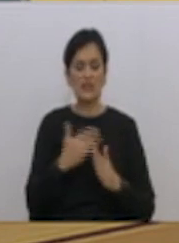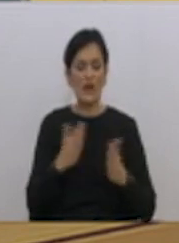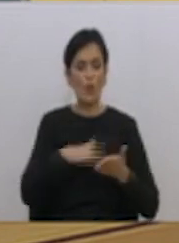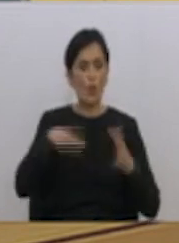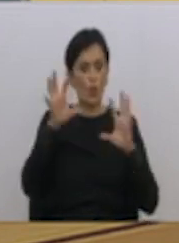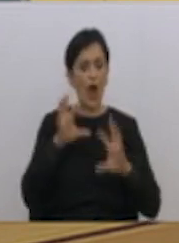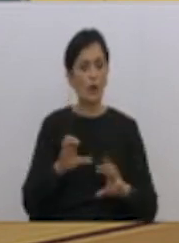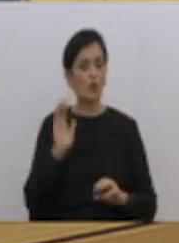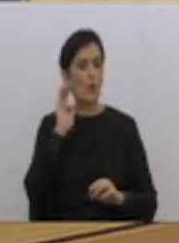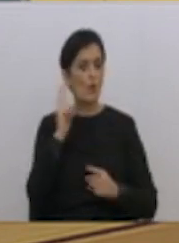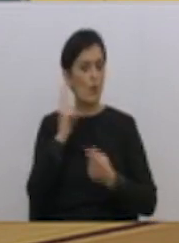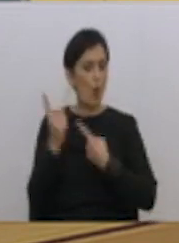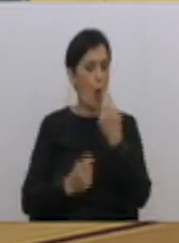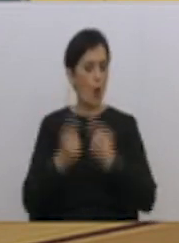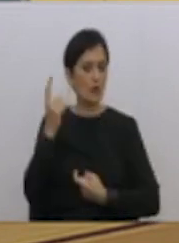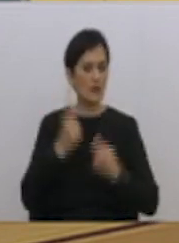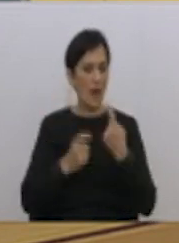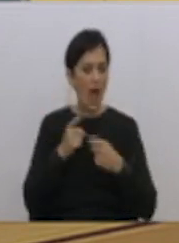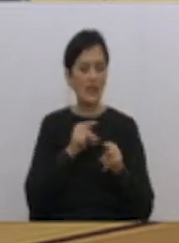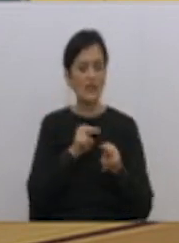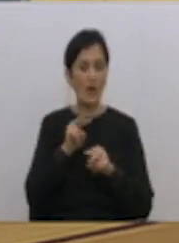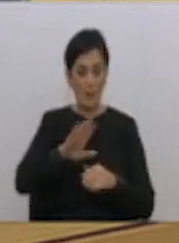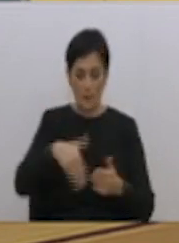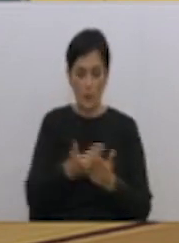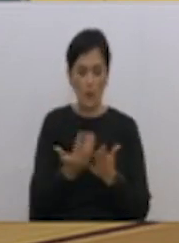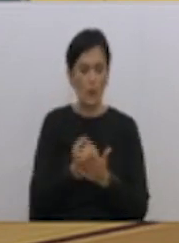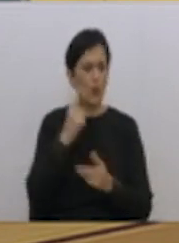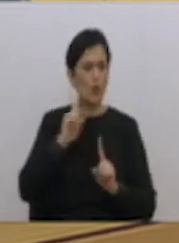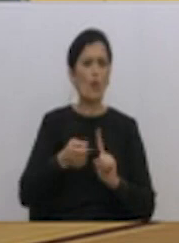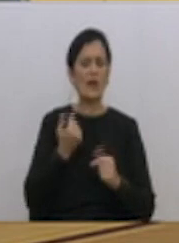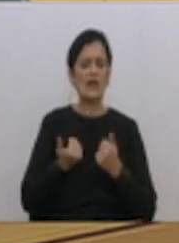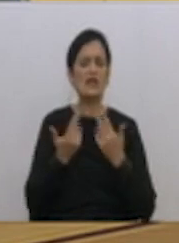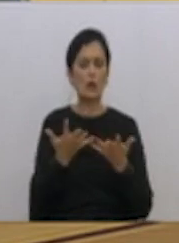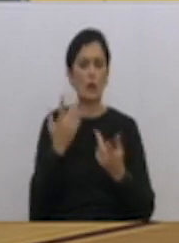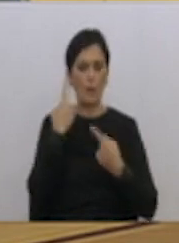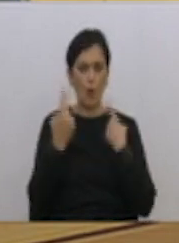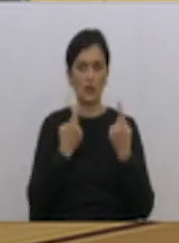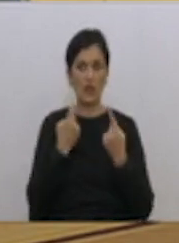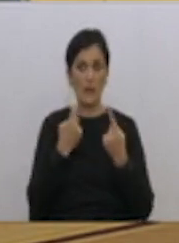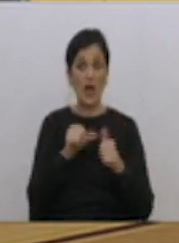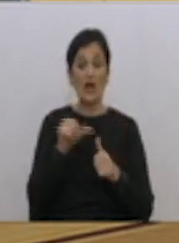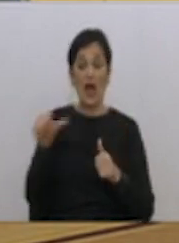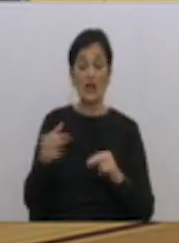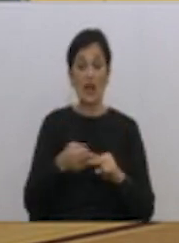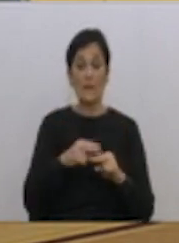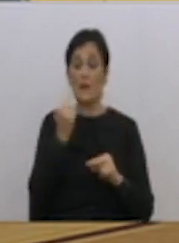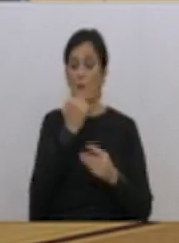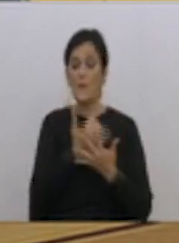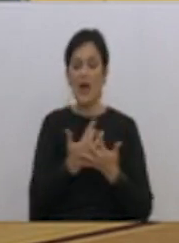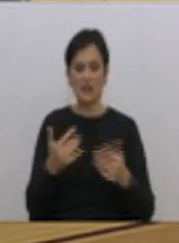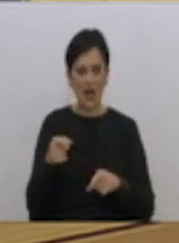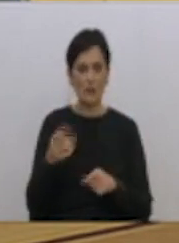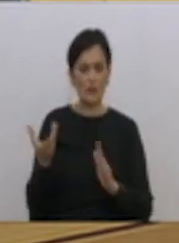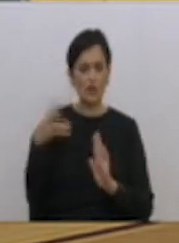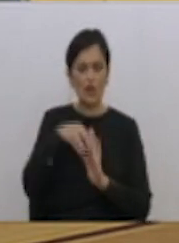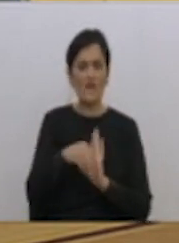უკანონო მოსმენისა და თვალთვალის შედეგად მიღებულ აქამდე უპრეცედენტო რაოდენობის მონაცემებს. გარდა ამისა, მასალები სავარაუდოდ